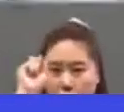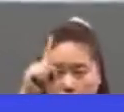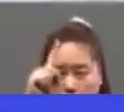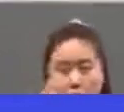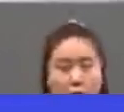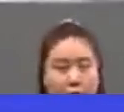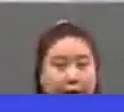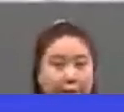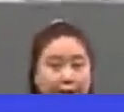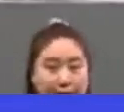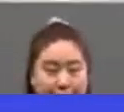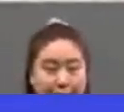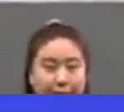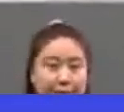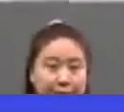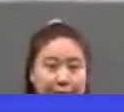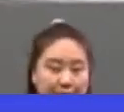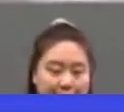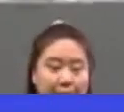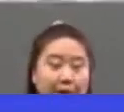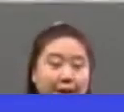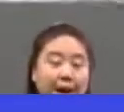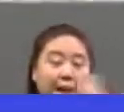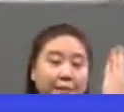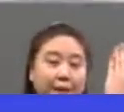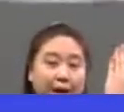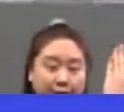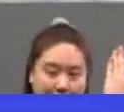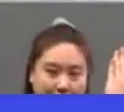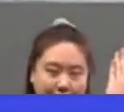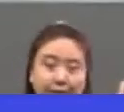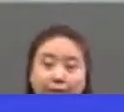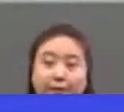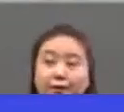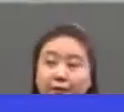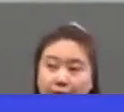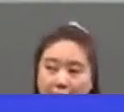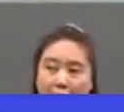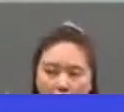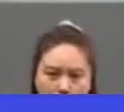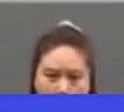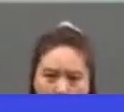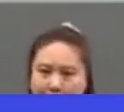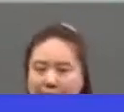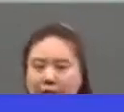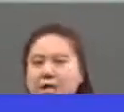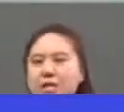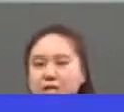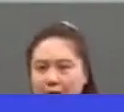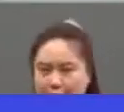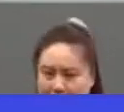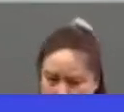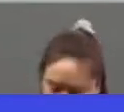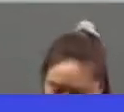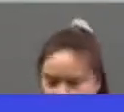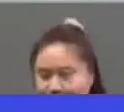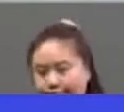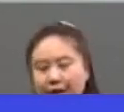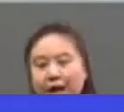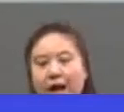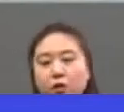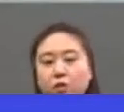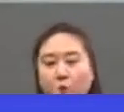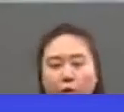งให้เห็นว่า1ปีเนี่ยเราสามารถที่จะนำสัตว์น้ำขึ้นมาใช้ประโยชน์ได้ปีหนึ่งประมาณสัก1,590,000 ตัน